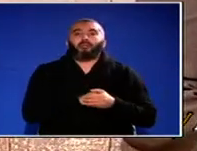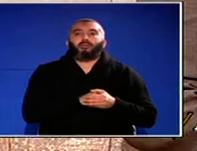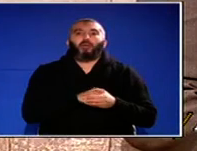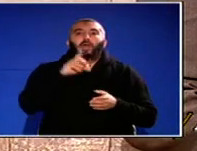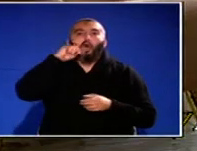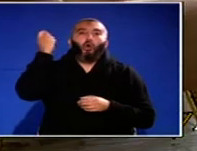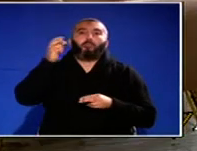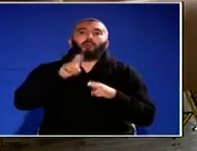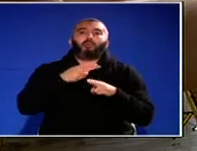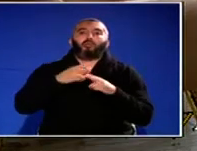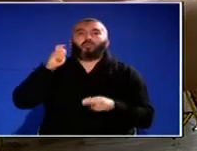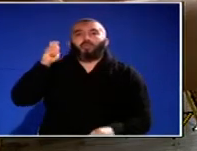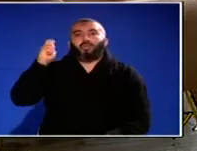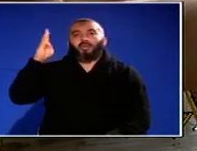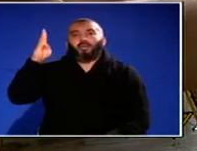العلم